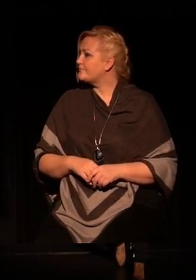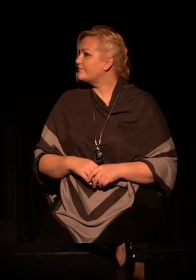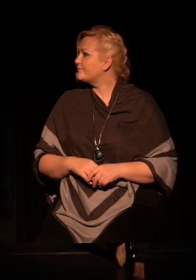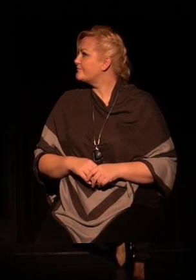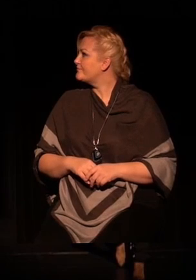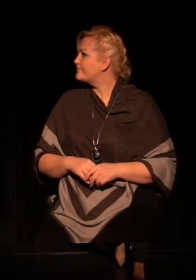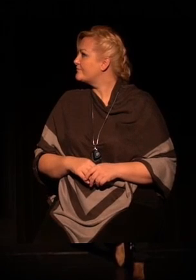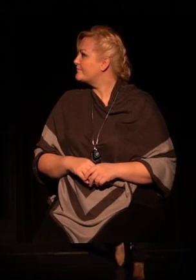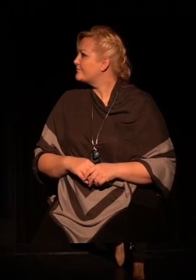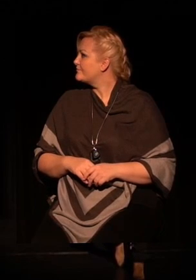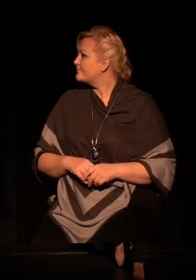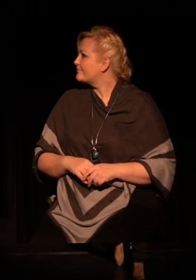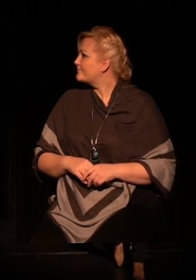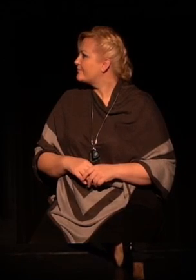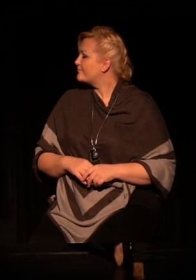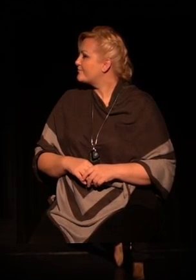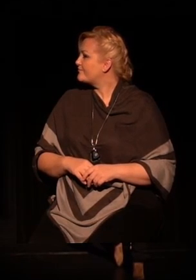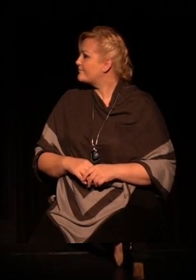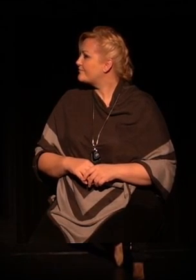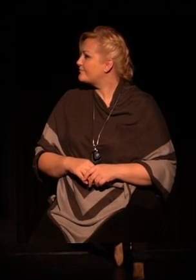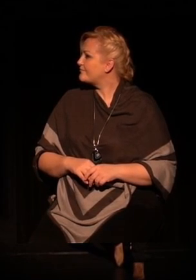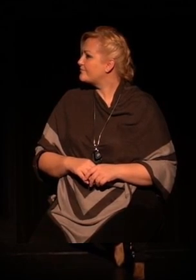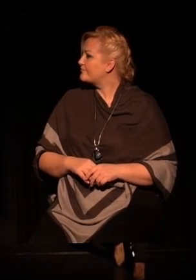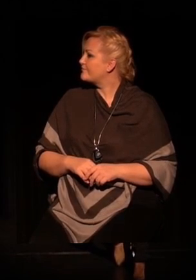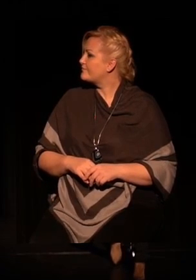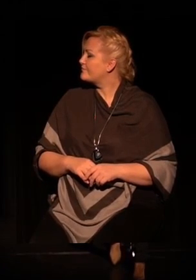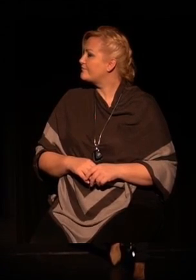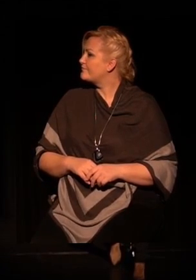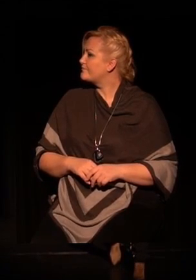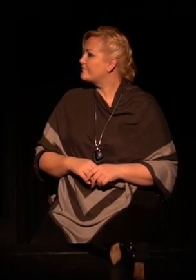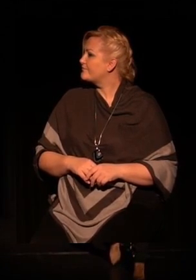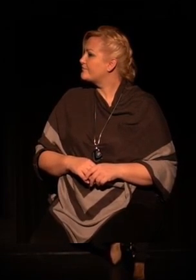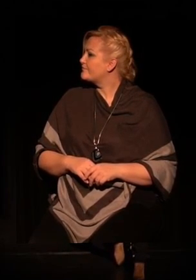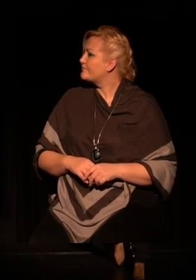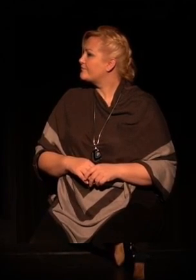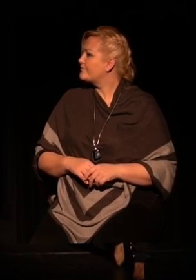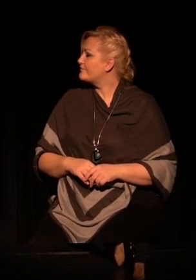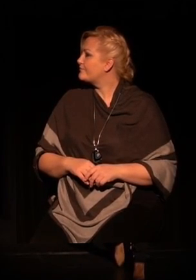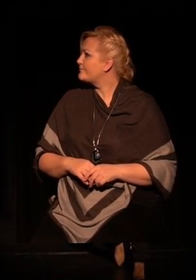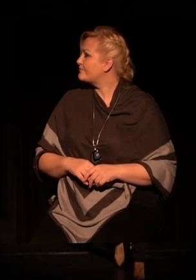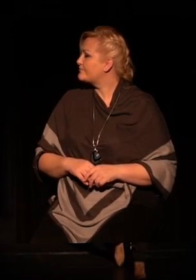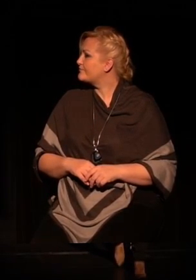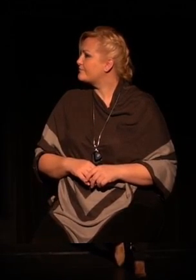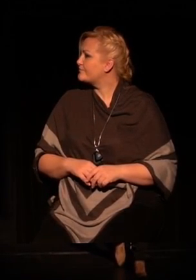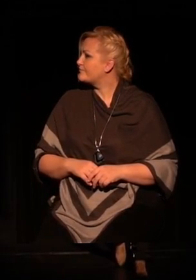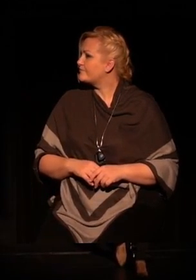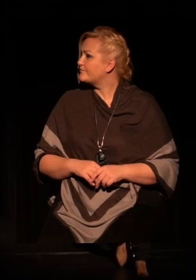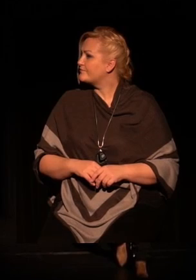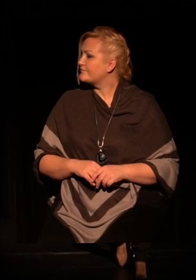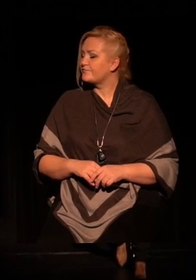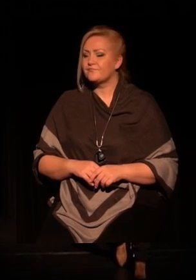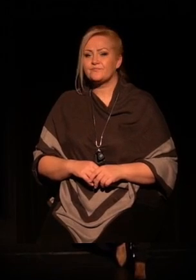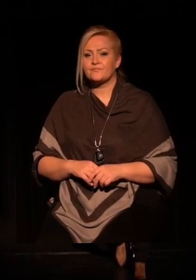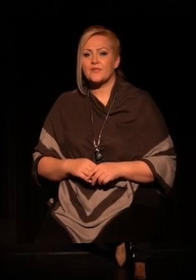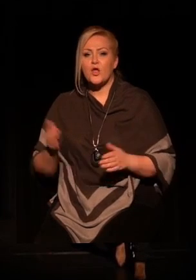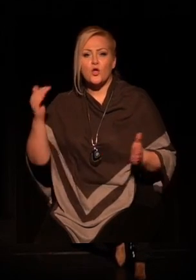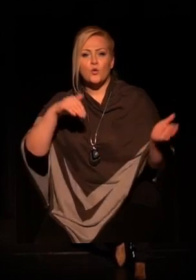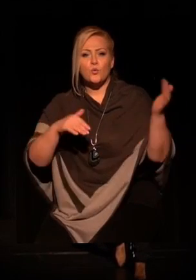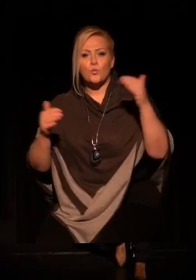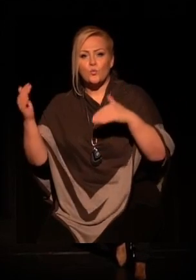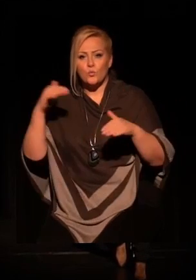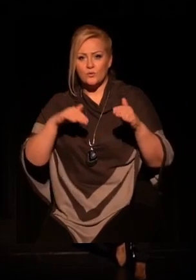szczyt, oczywiście też z niego schodzić. Ten przekrój różnego rodzaju gór, różnego rodzaju